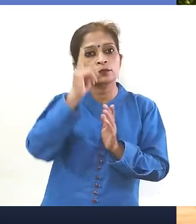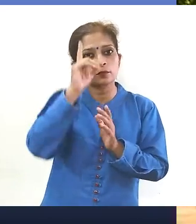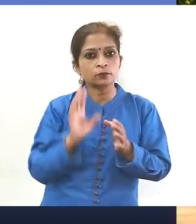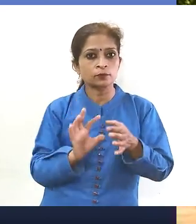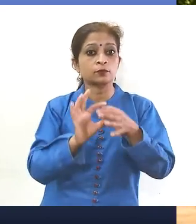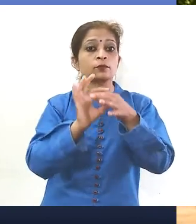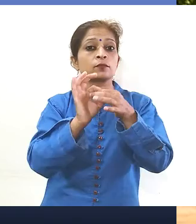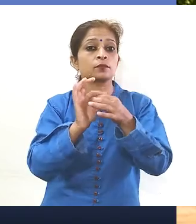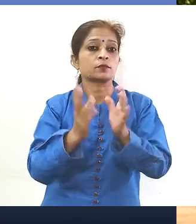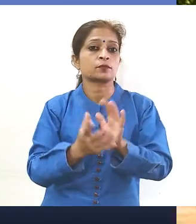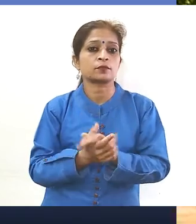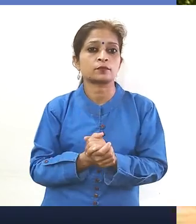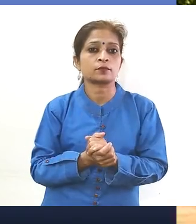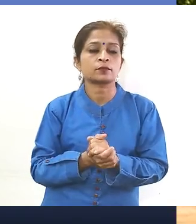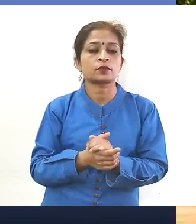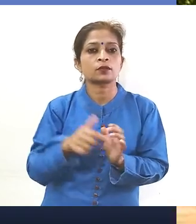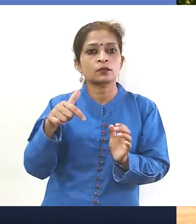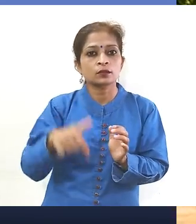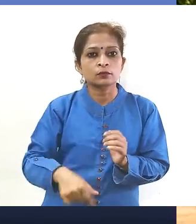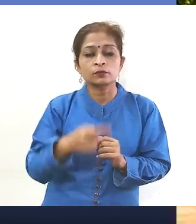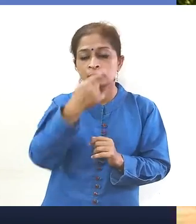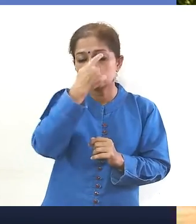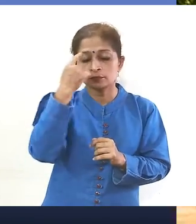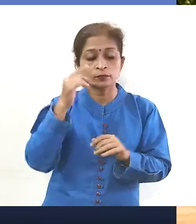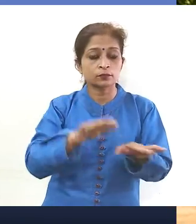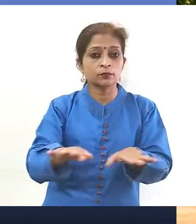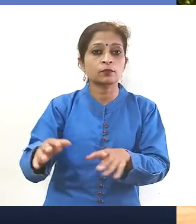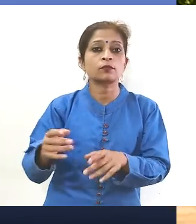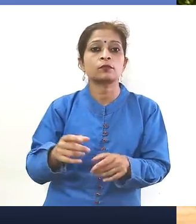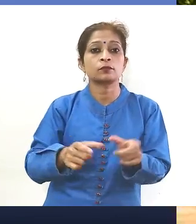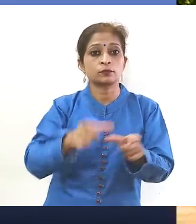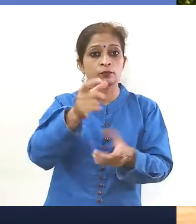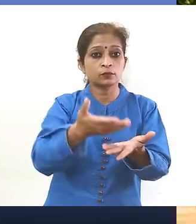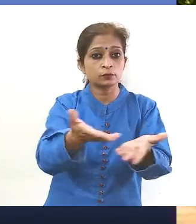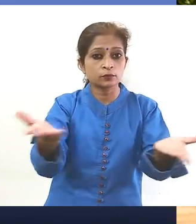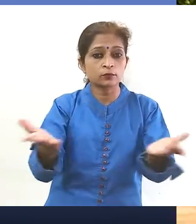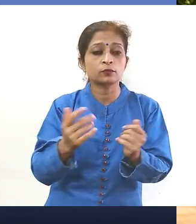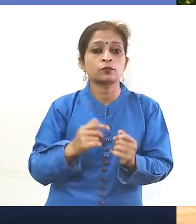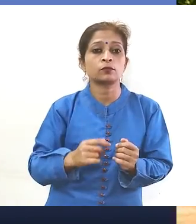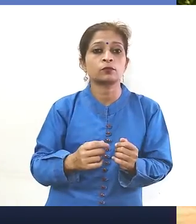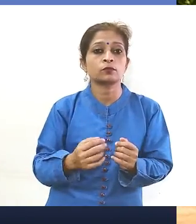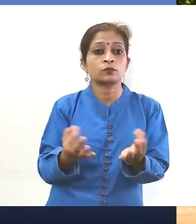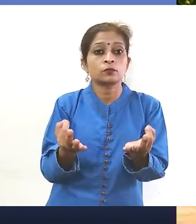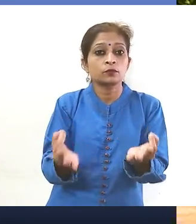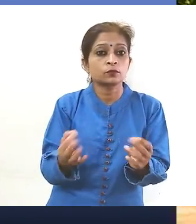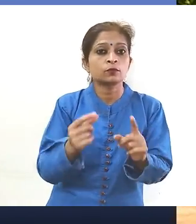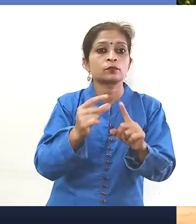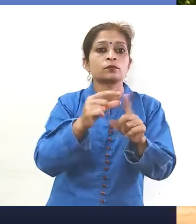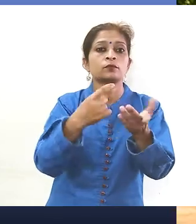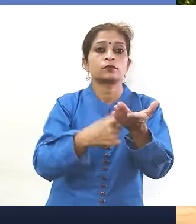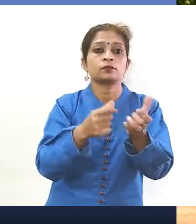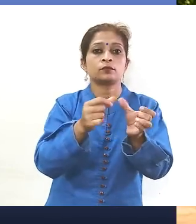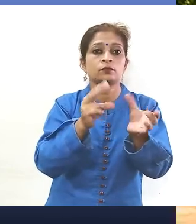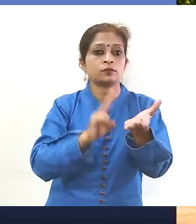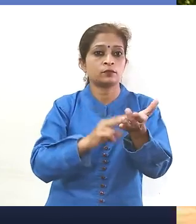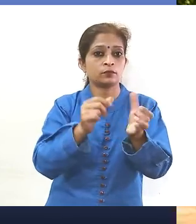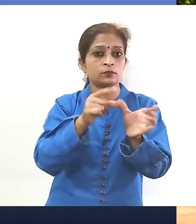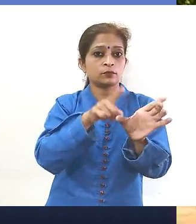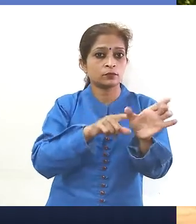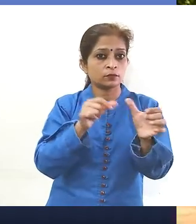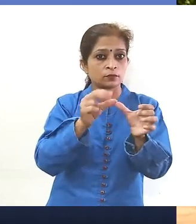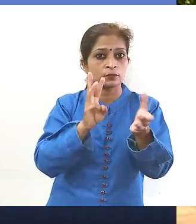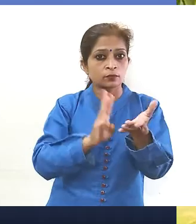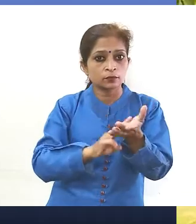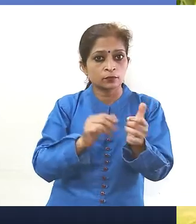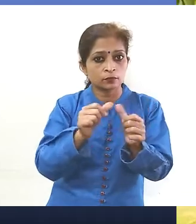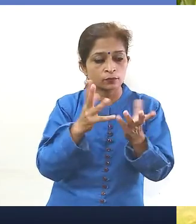हैं। जो हमारे प्रज्ञा चक्षु भाई बहन हैं उनको प्राणायाम विशेष रूप से अधिक करने चाहिए, उससे उनका